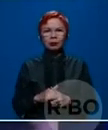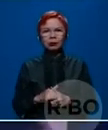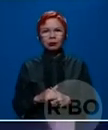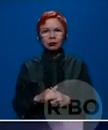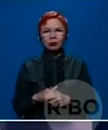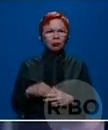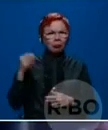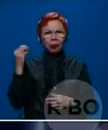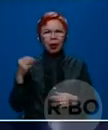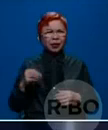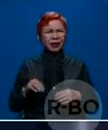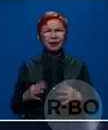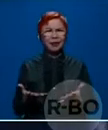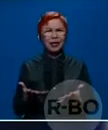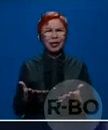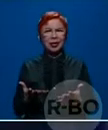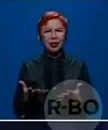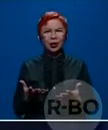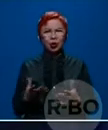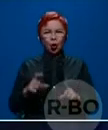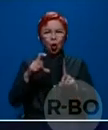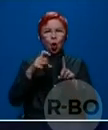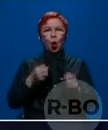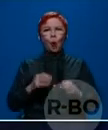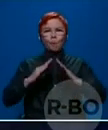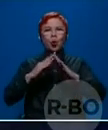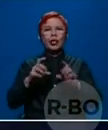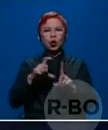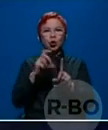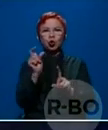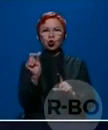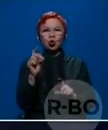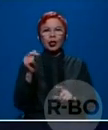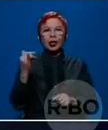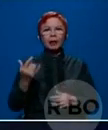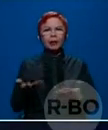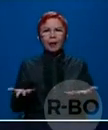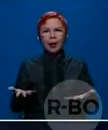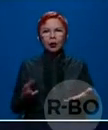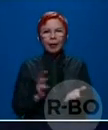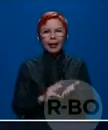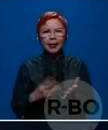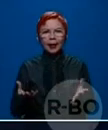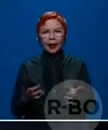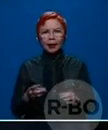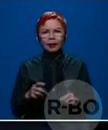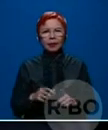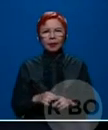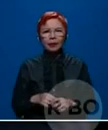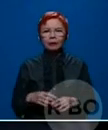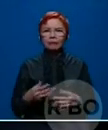bingung bagaimana ya dengan Bukit Duri Kok bisa jadi menang ya itu yang saya pikirkan